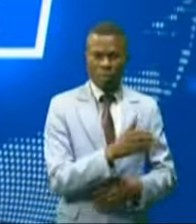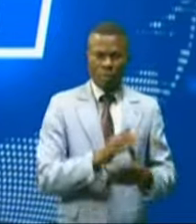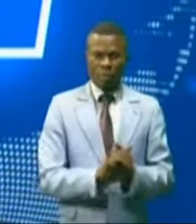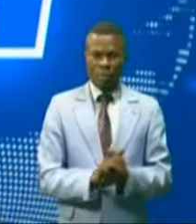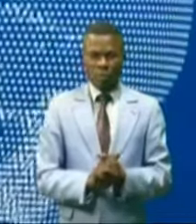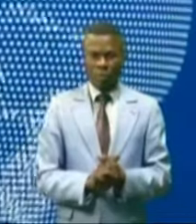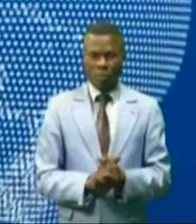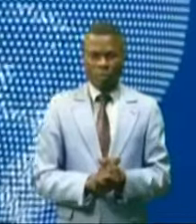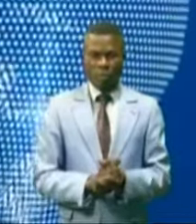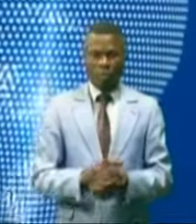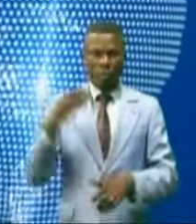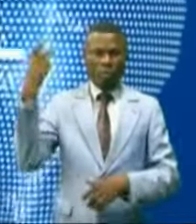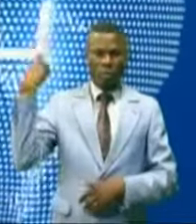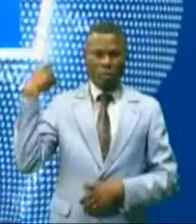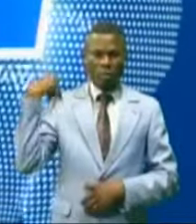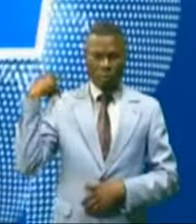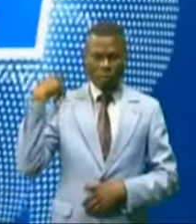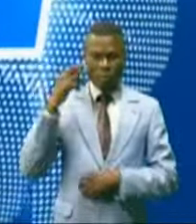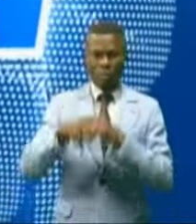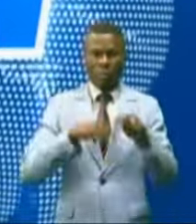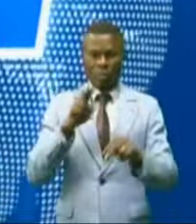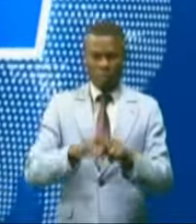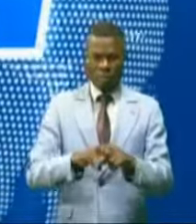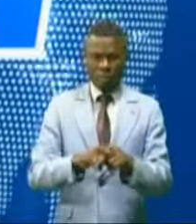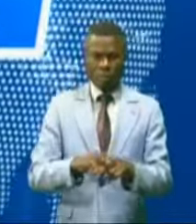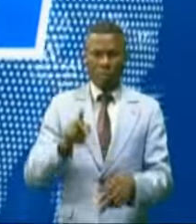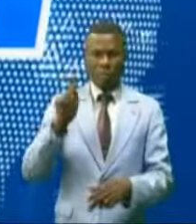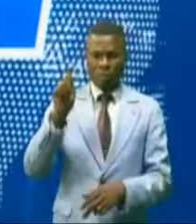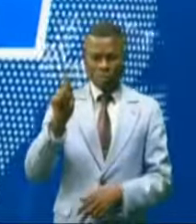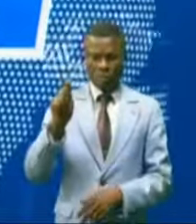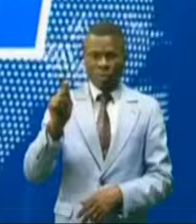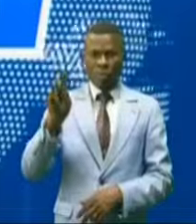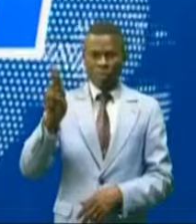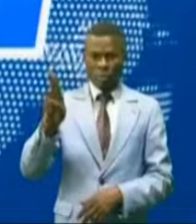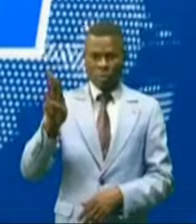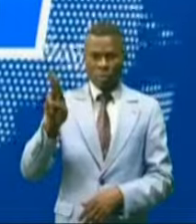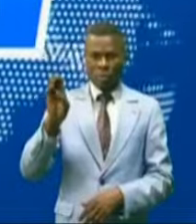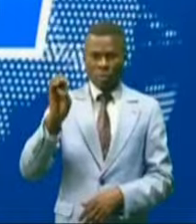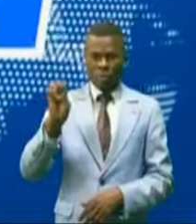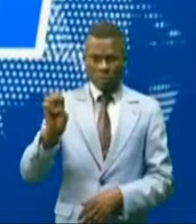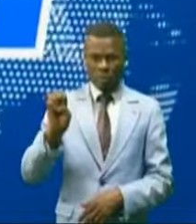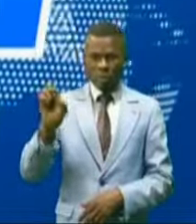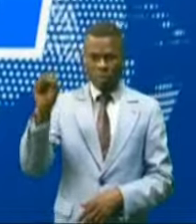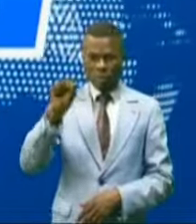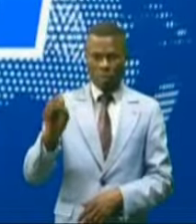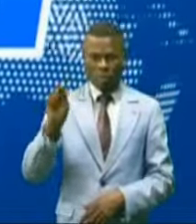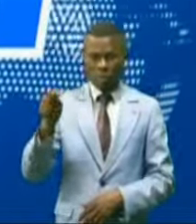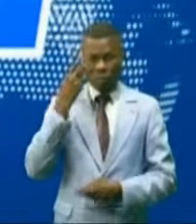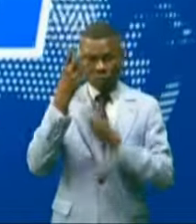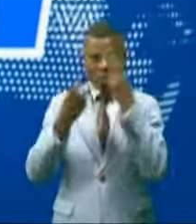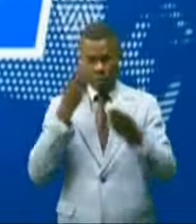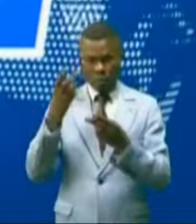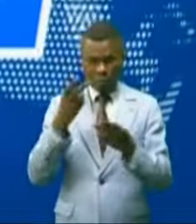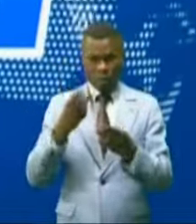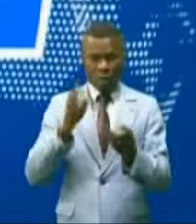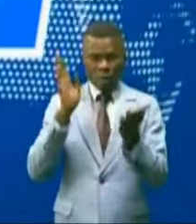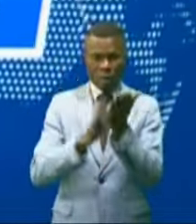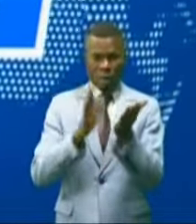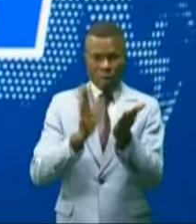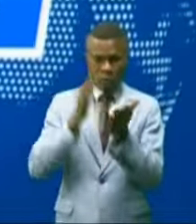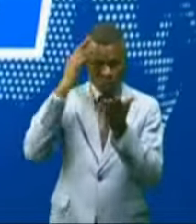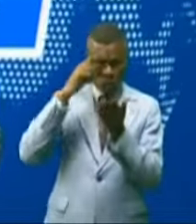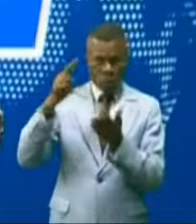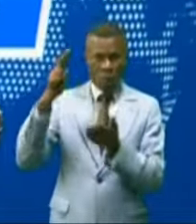L'élu Dissangui, l'honorable député national Trésor Limengo Ikolonga, en visite à l'Institut supérieur